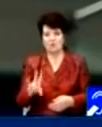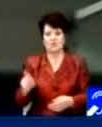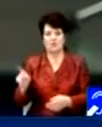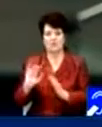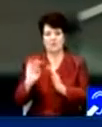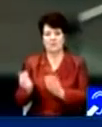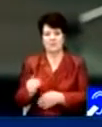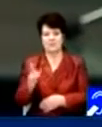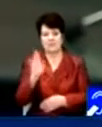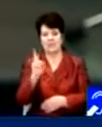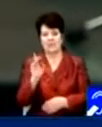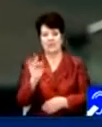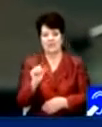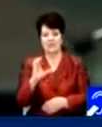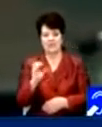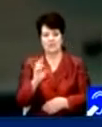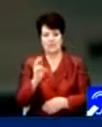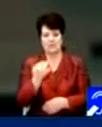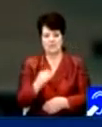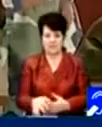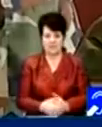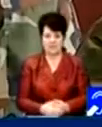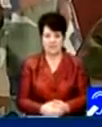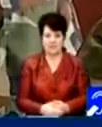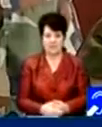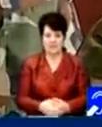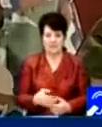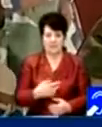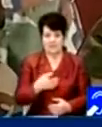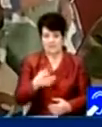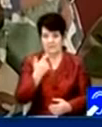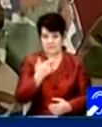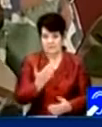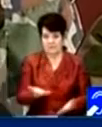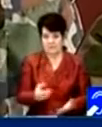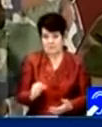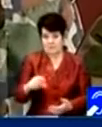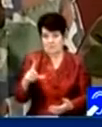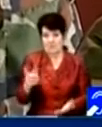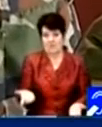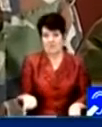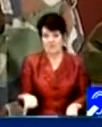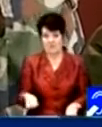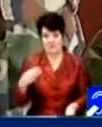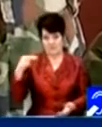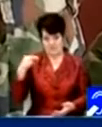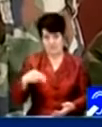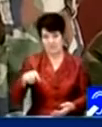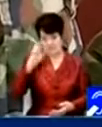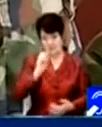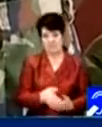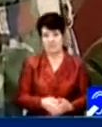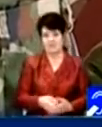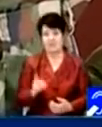separatist Vadim Krasnoselski. Mergem cu Krasnoselski, nu ridicați voi placa, cunoști președintele țării, dar Krasnoselski